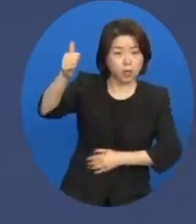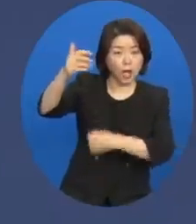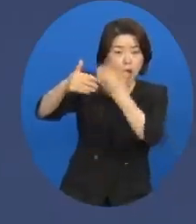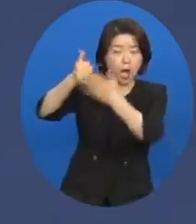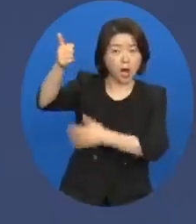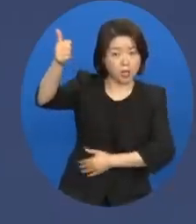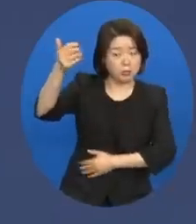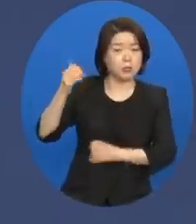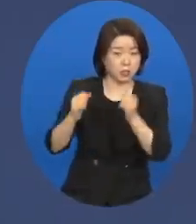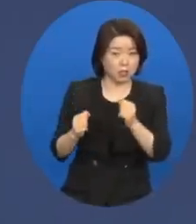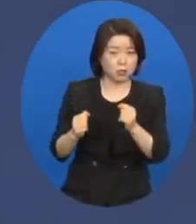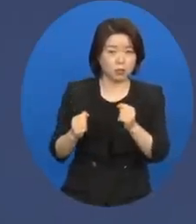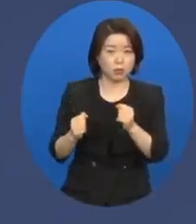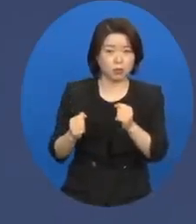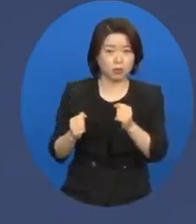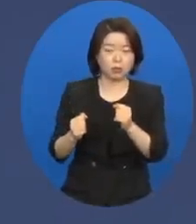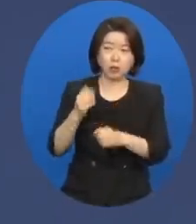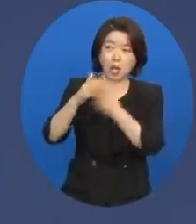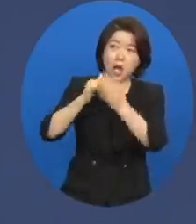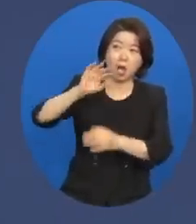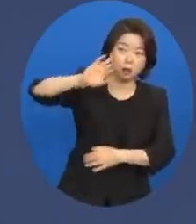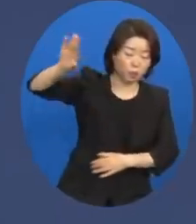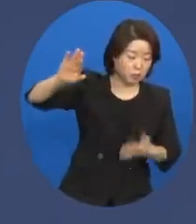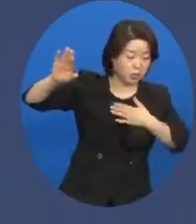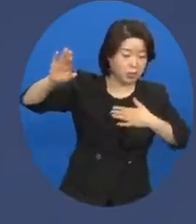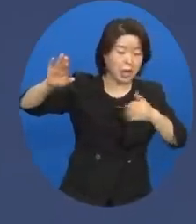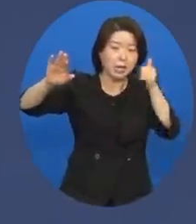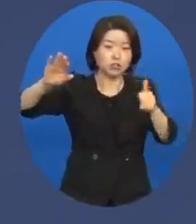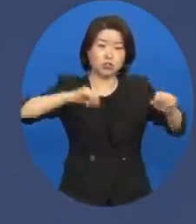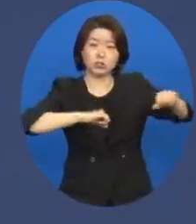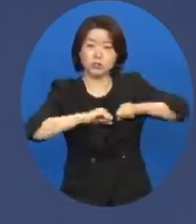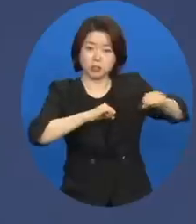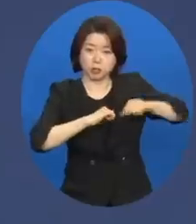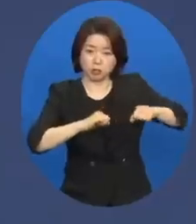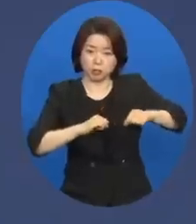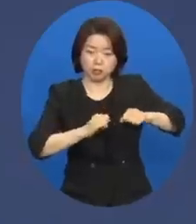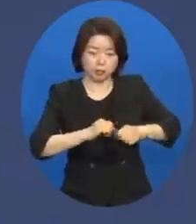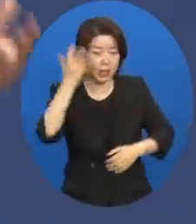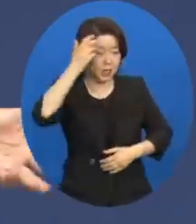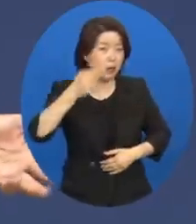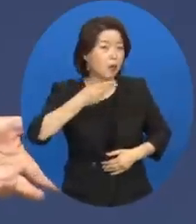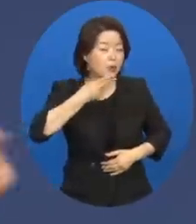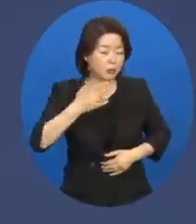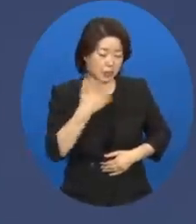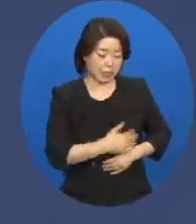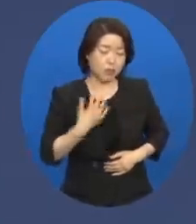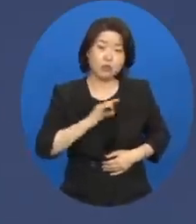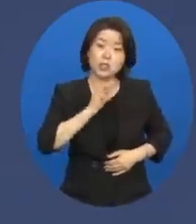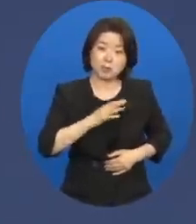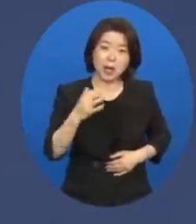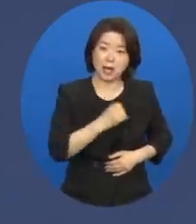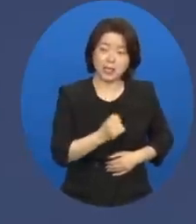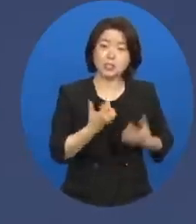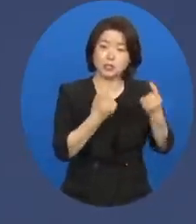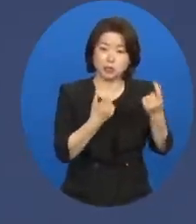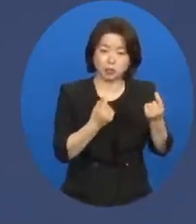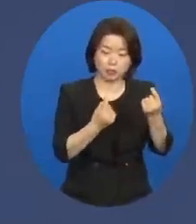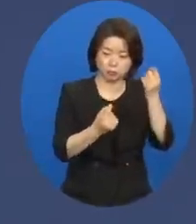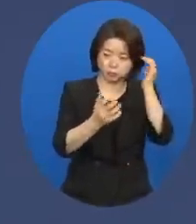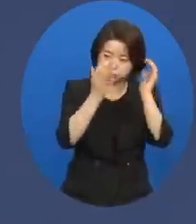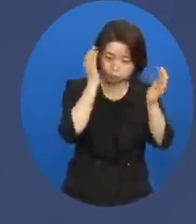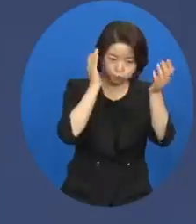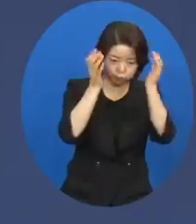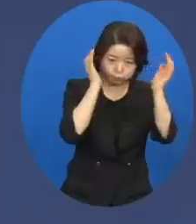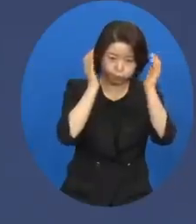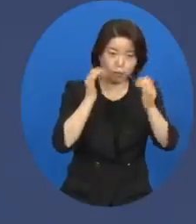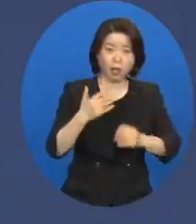주인이 계시는데, 하나님 없는 내가 주인인 것처럼, 영혼이 없는 내가 육체인 것처럼 헷갈리는 거예요.